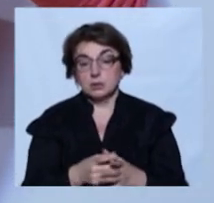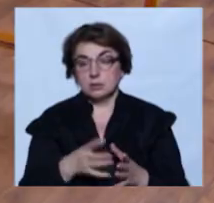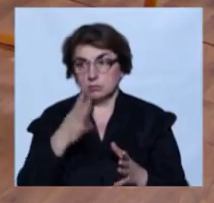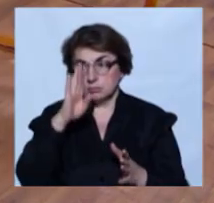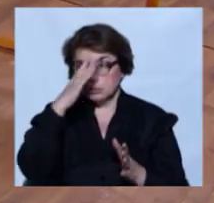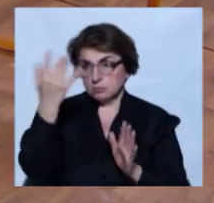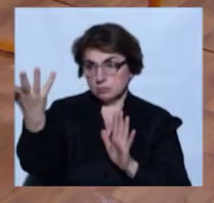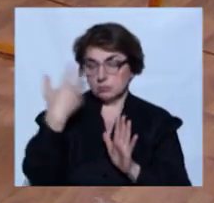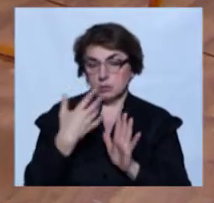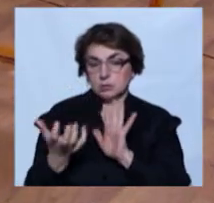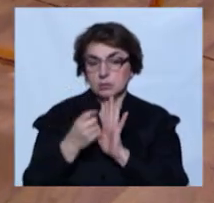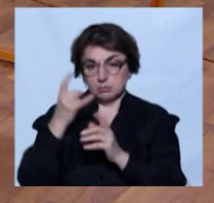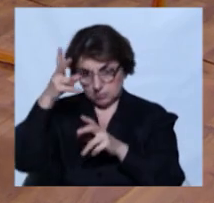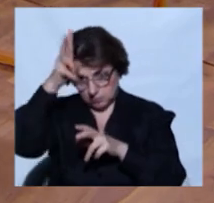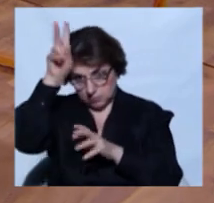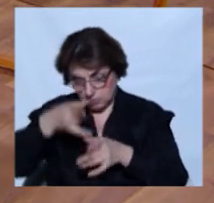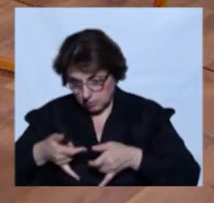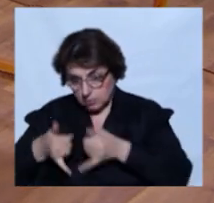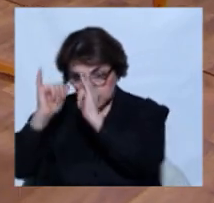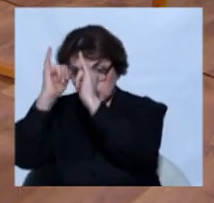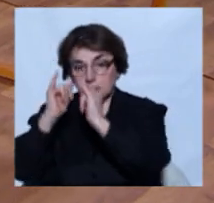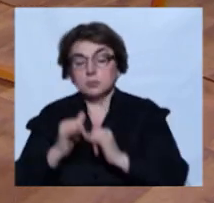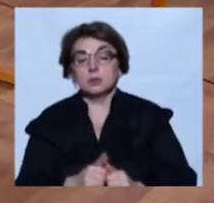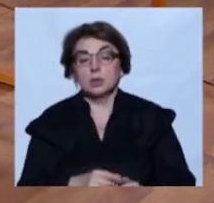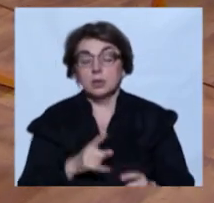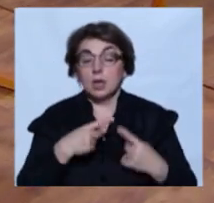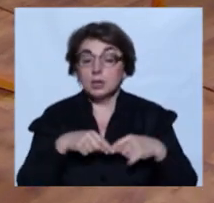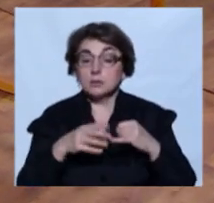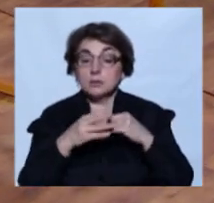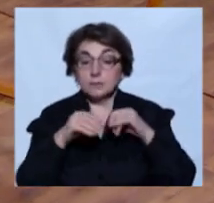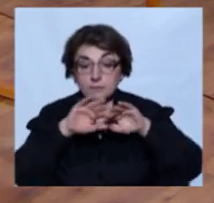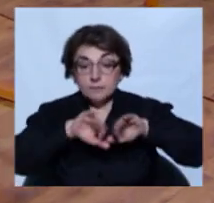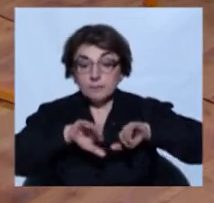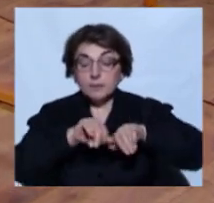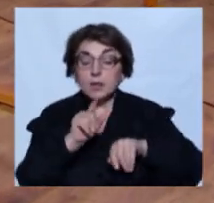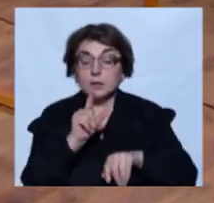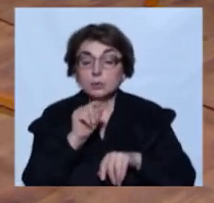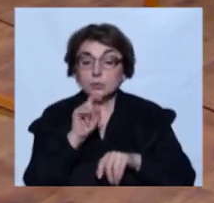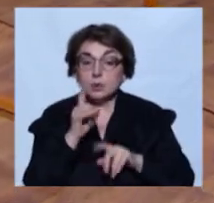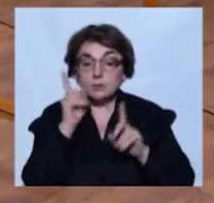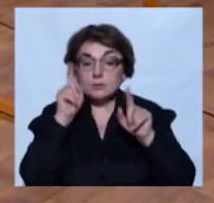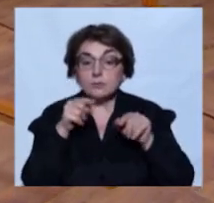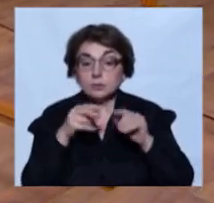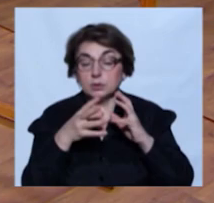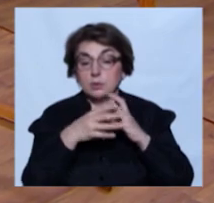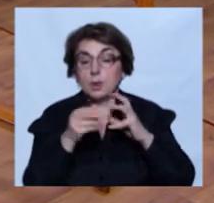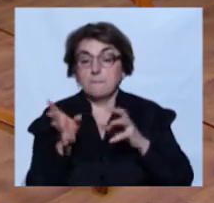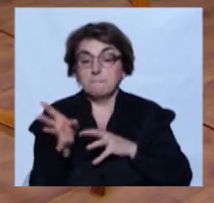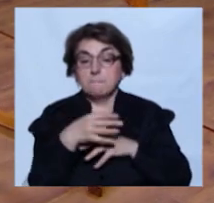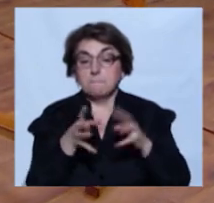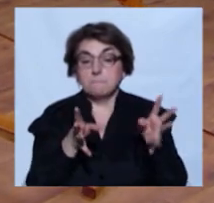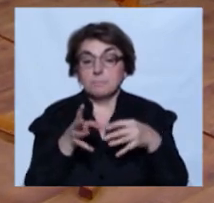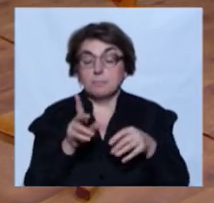აცებელთან გამკლავებაში. რქები და თხუნელა. ჩვენ ვთქვით, რომ თხუნელას აქვს საკმაოდ დიდი ბრჭყალები,